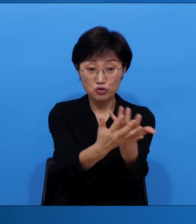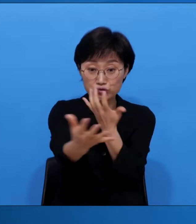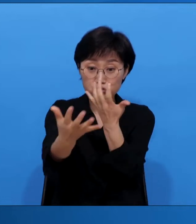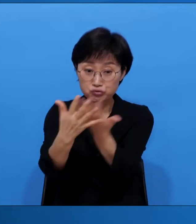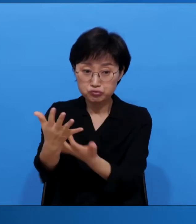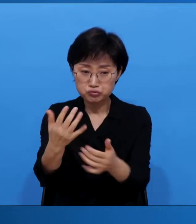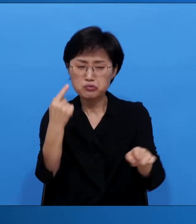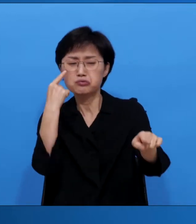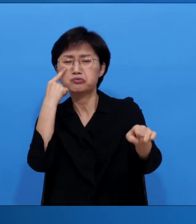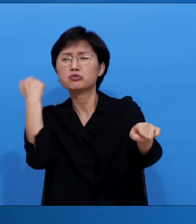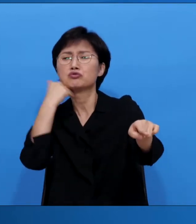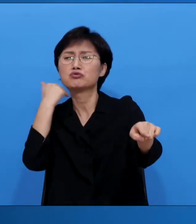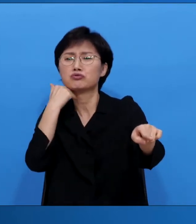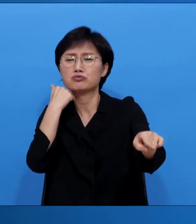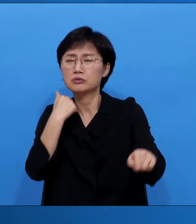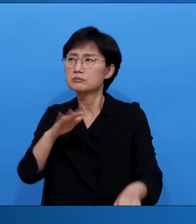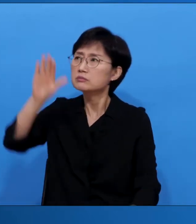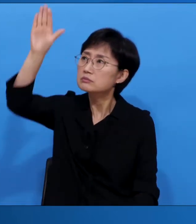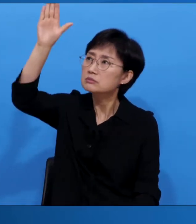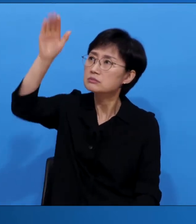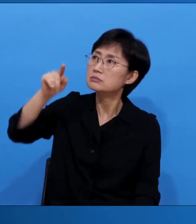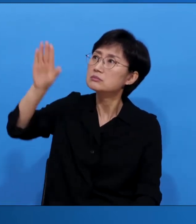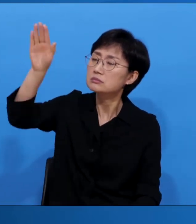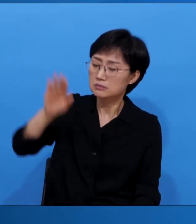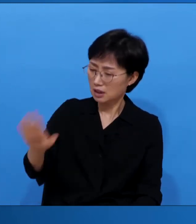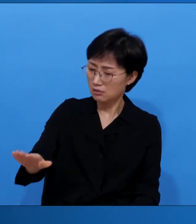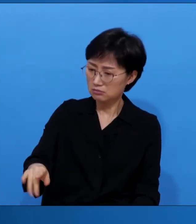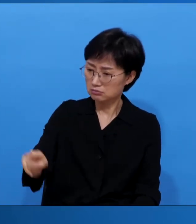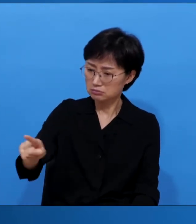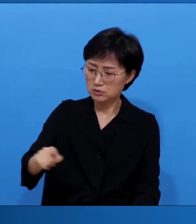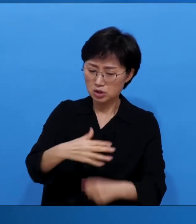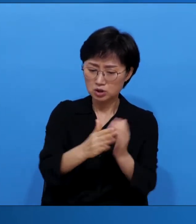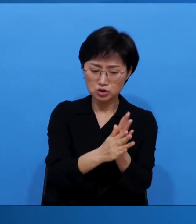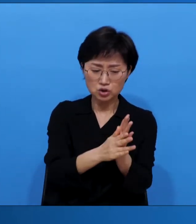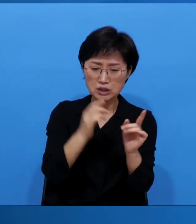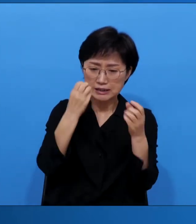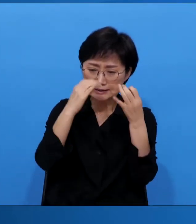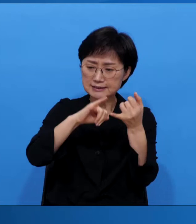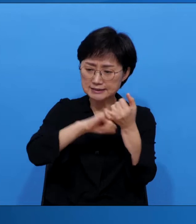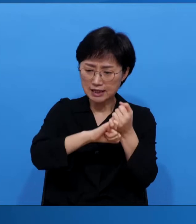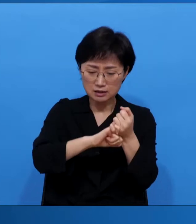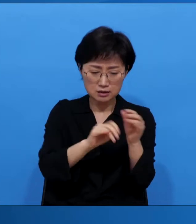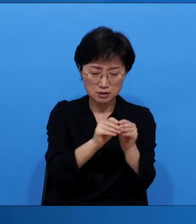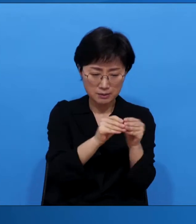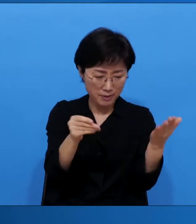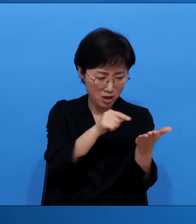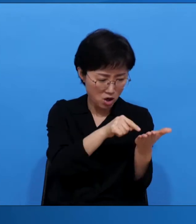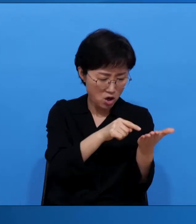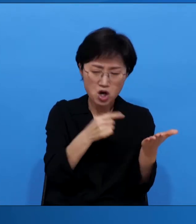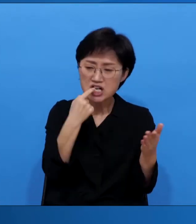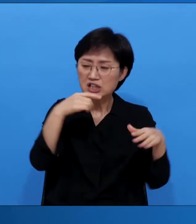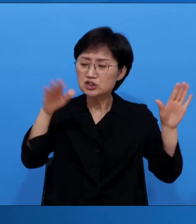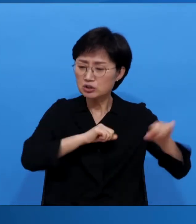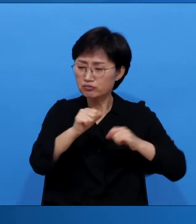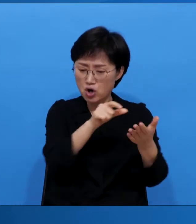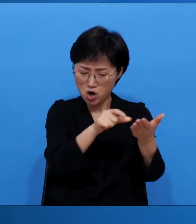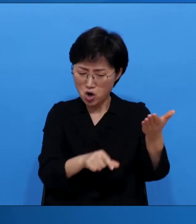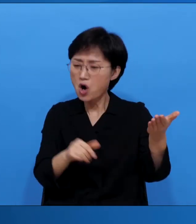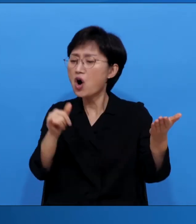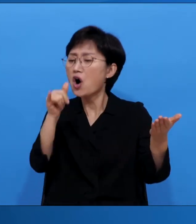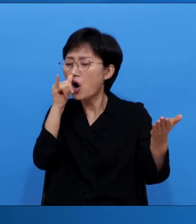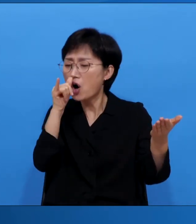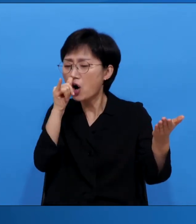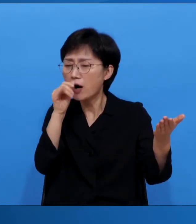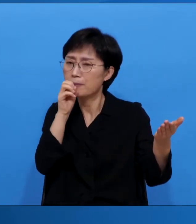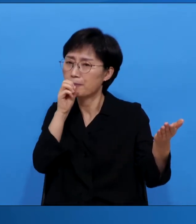중에 어떤 목사가 손 들고 얘기했잖아요. 승인학생 이렇게 있는데 왜 그럽니까? And in that public hearing, there were people who were praying for me, who were supporting me, and